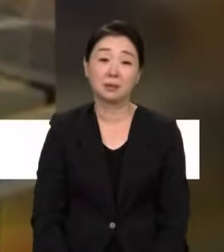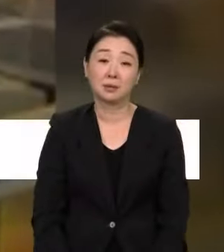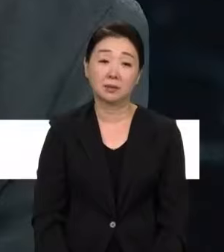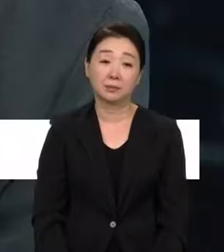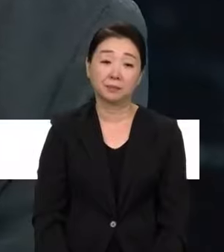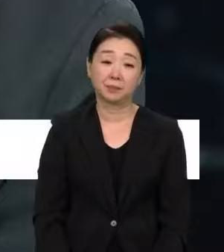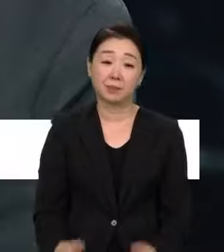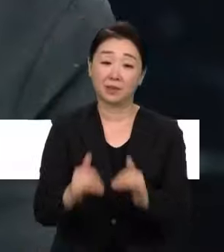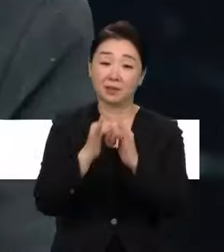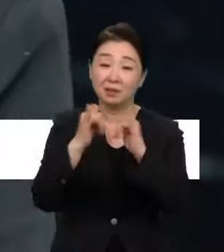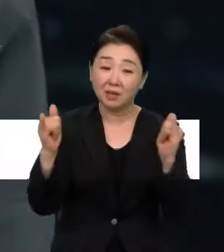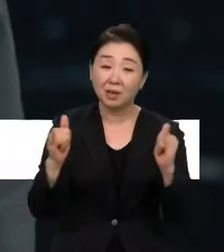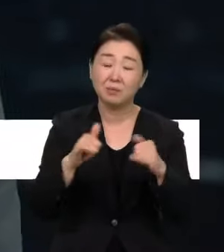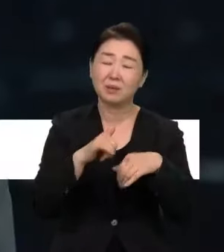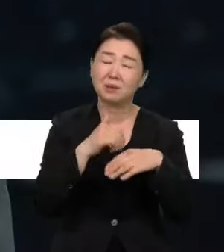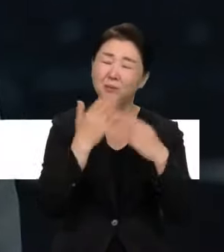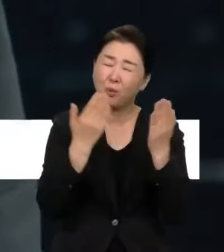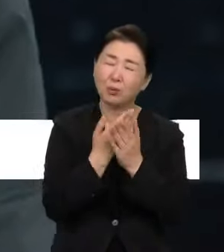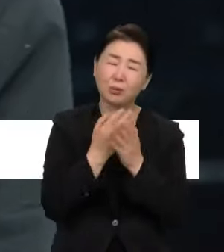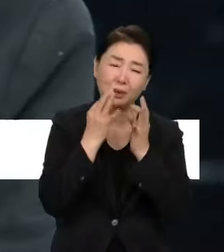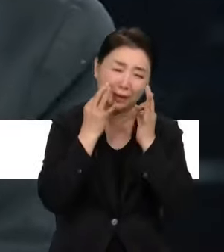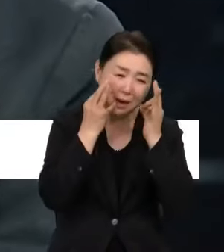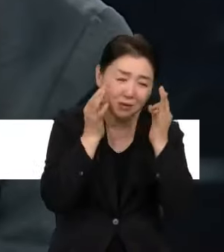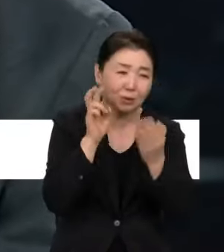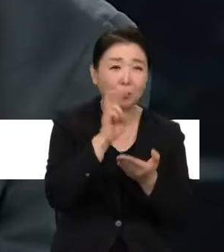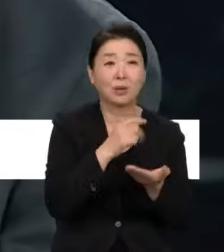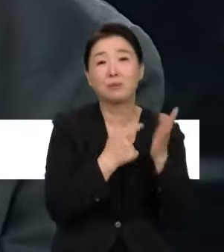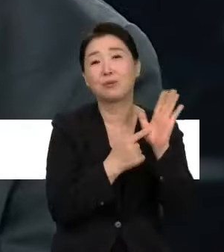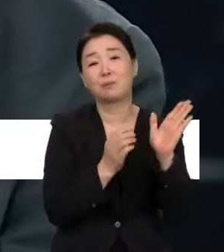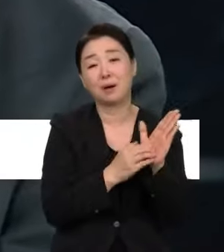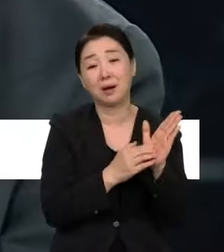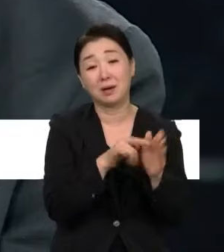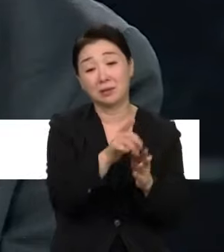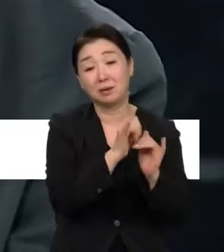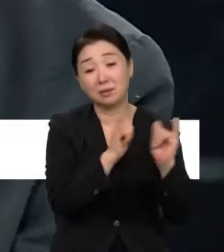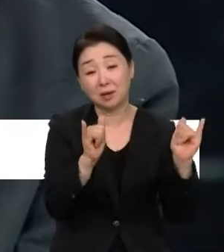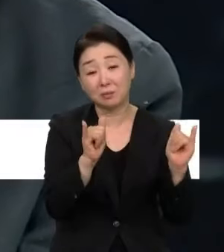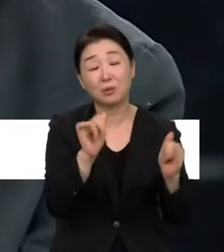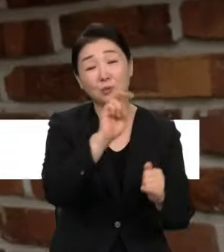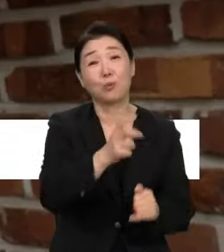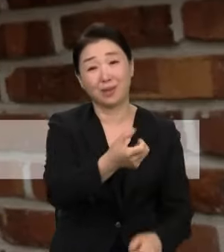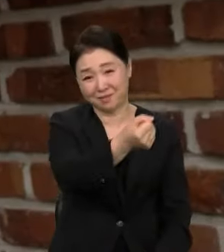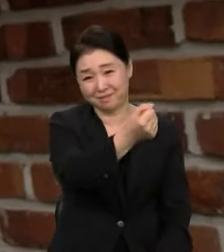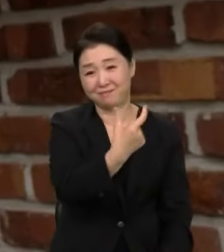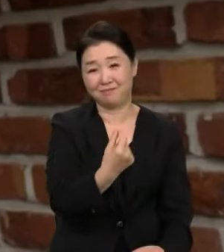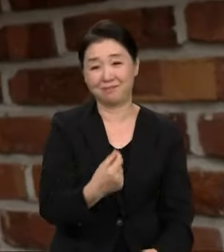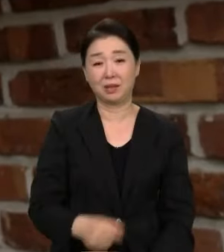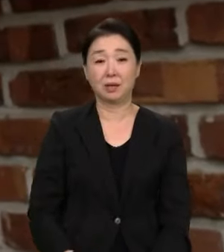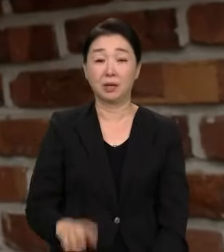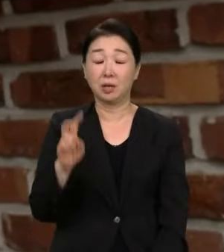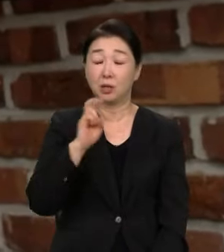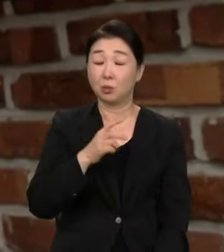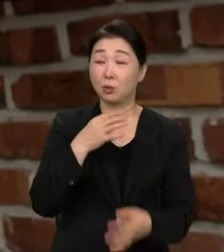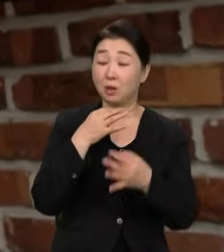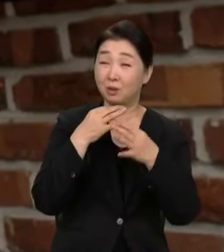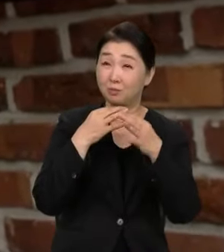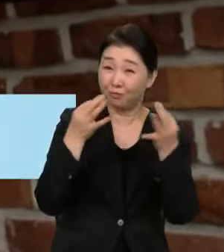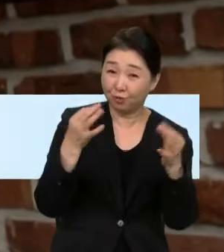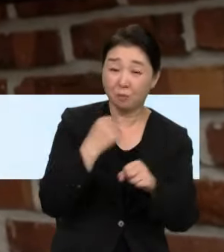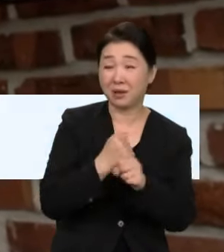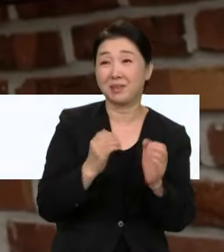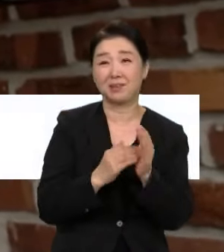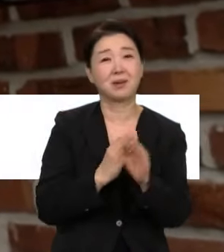다 절절하게 이렇게 부르니까 예. 그럼 저 사람들 노래지. 노래를 부르고 만드는 것을